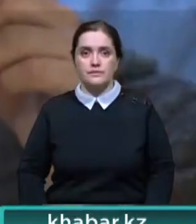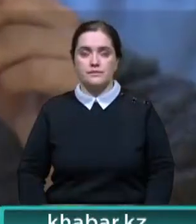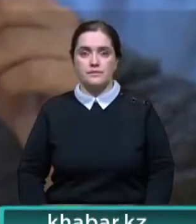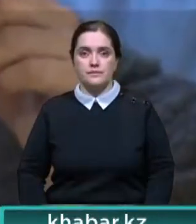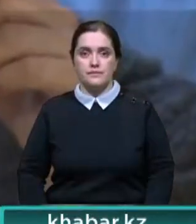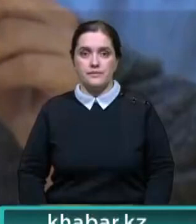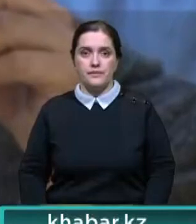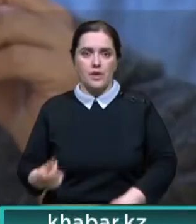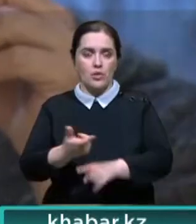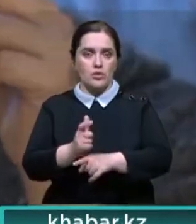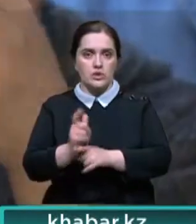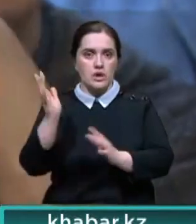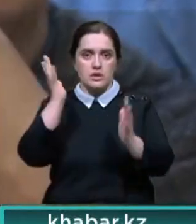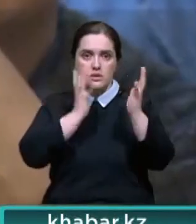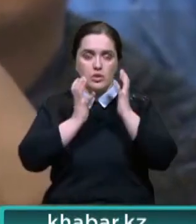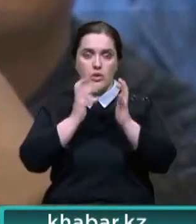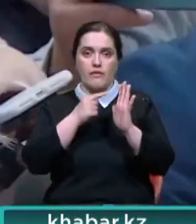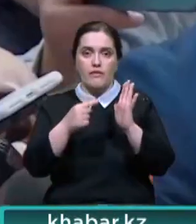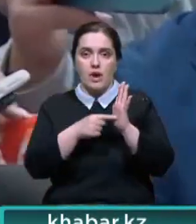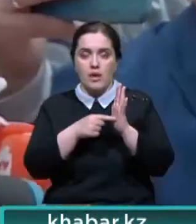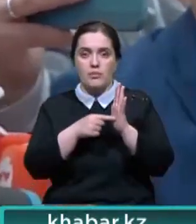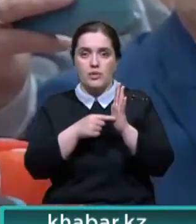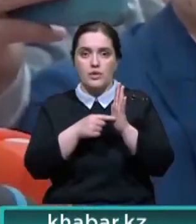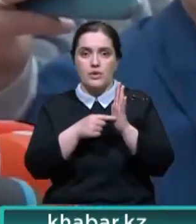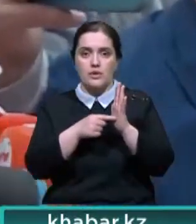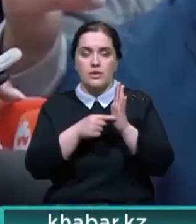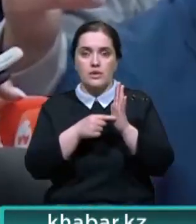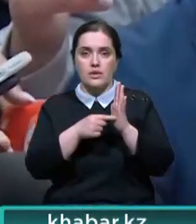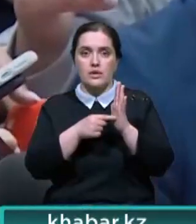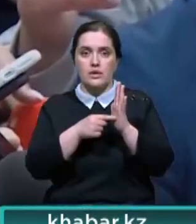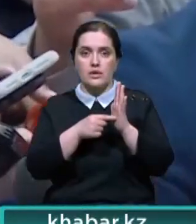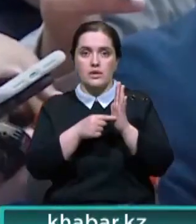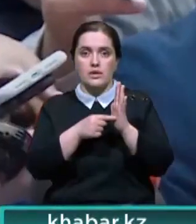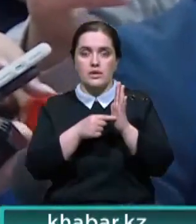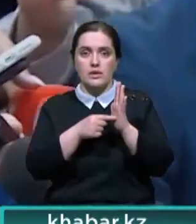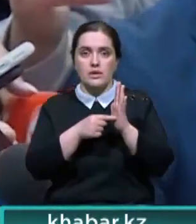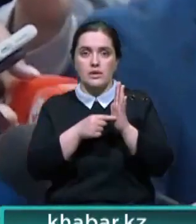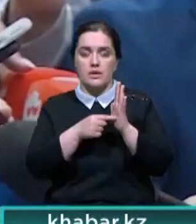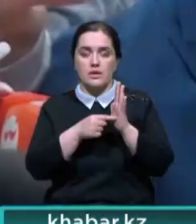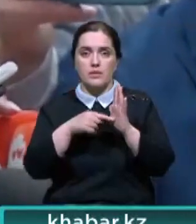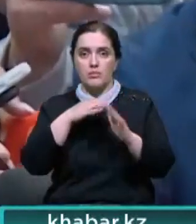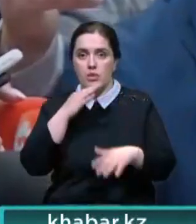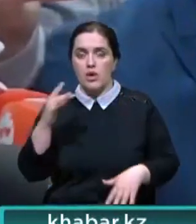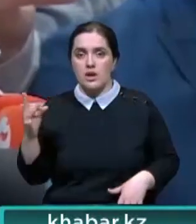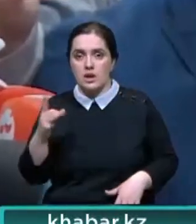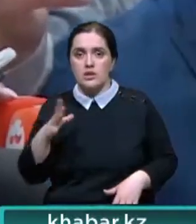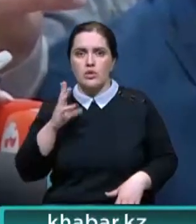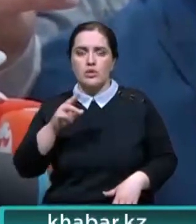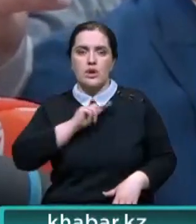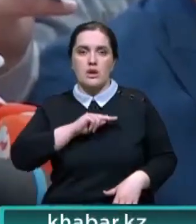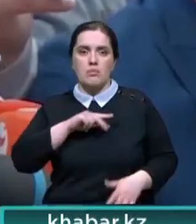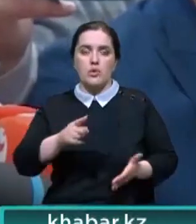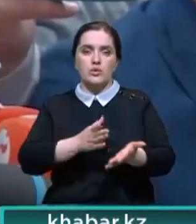контроль. Это очень серьезный вопрос. Не раз, ну, кто здесь достаточно какое-то время работает